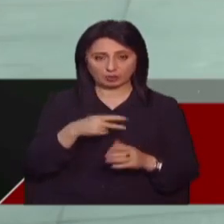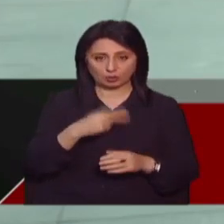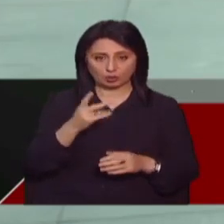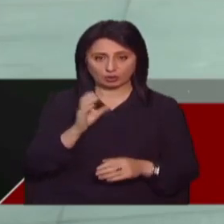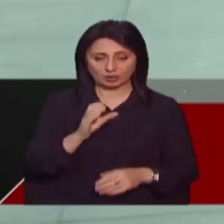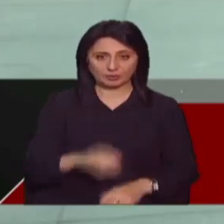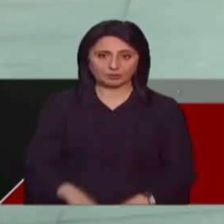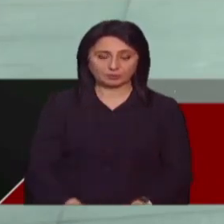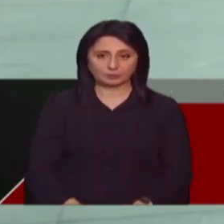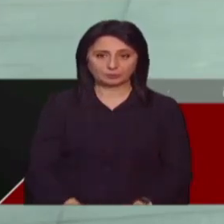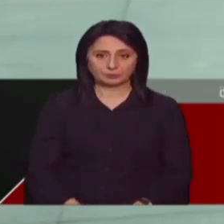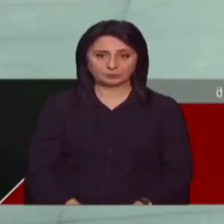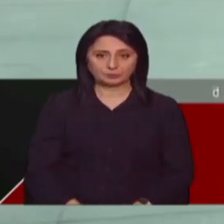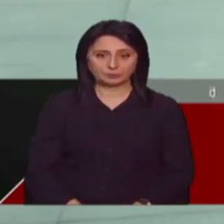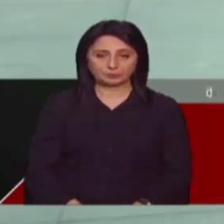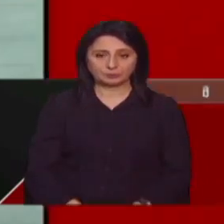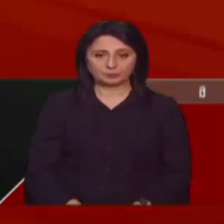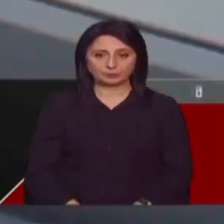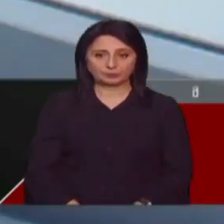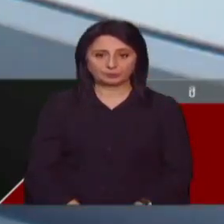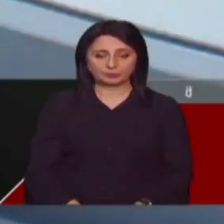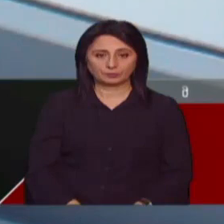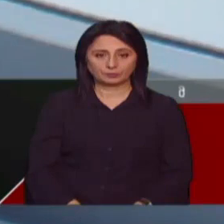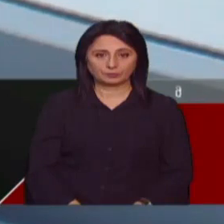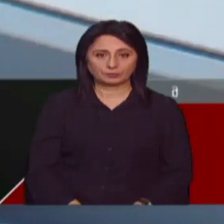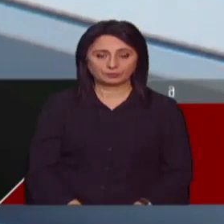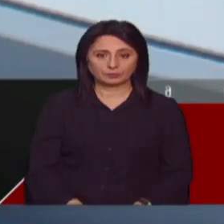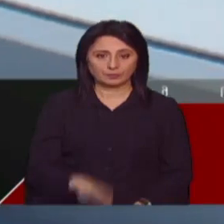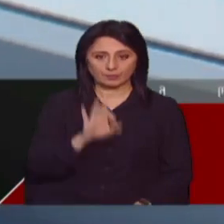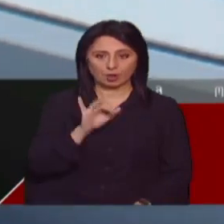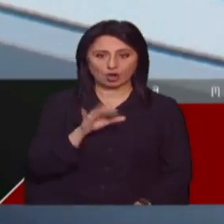22 სექტემბერს. Მადლობა, ეს სალომე ქოქიაშვილი იყო.